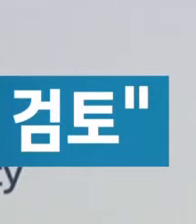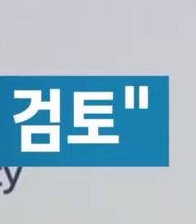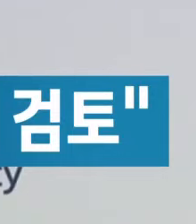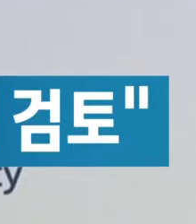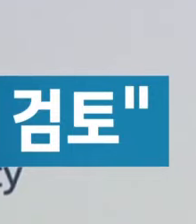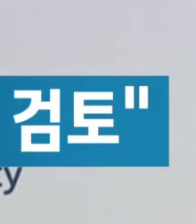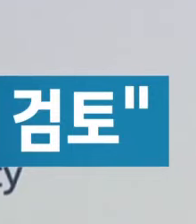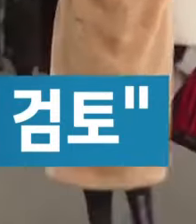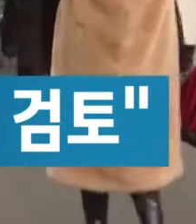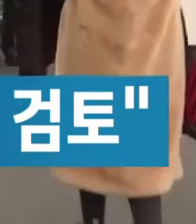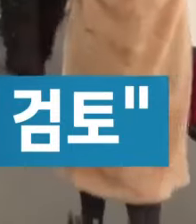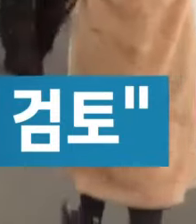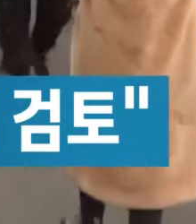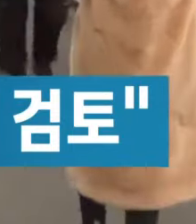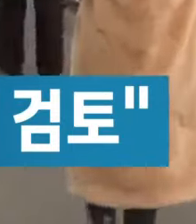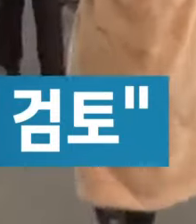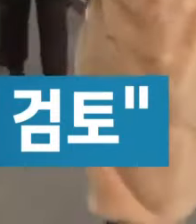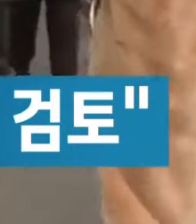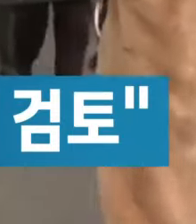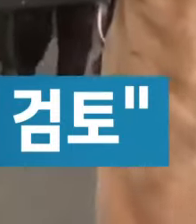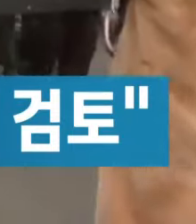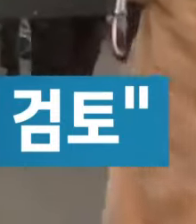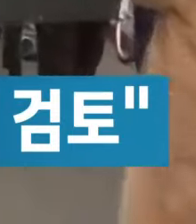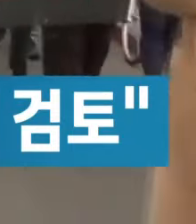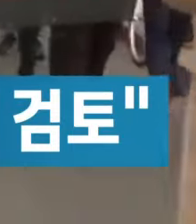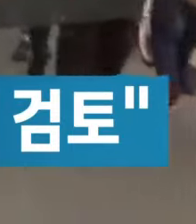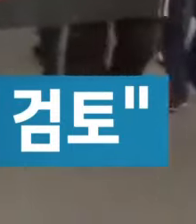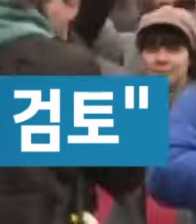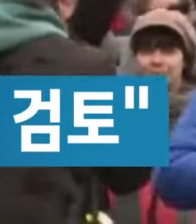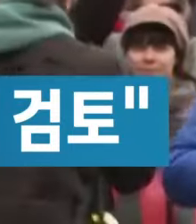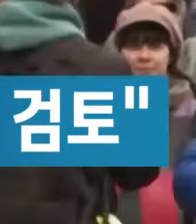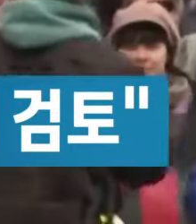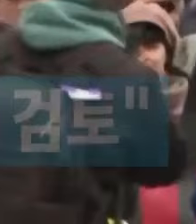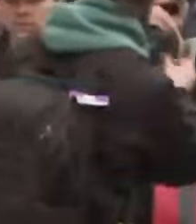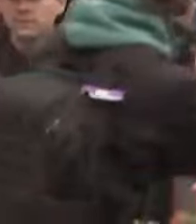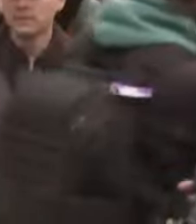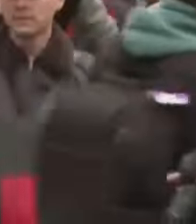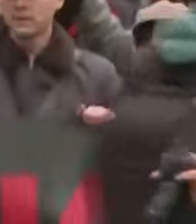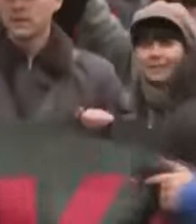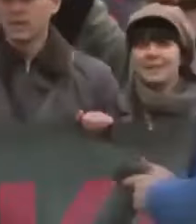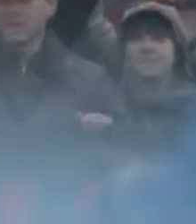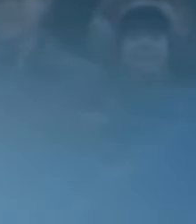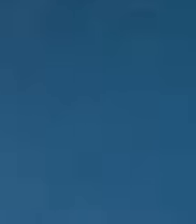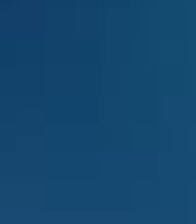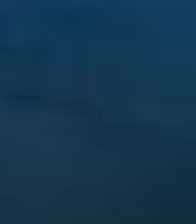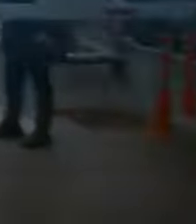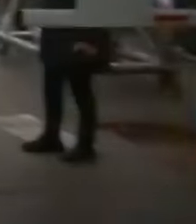있는 가운데 미국과 유럽연합은 러시아에 대한 추가 제재를 검토하고 있습니다.